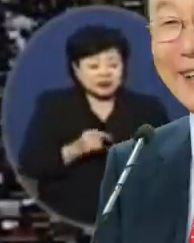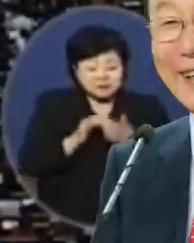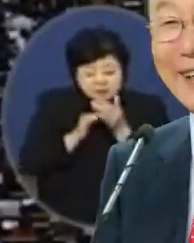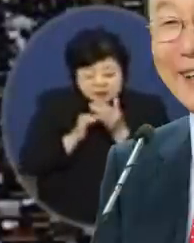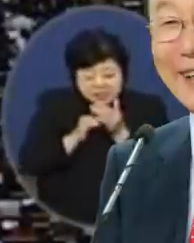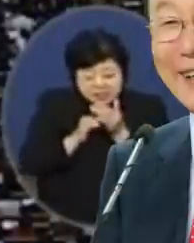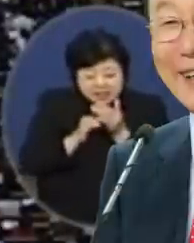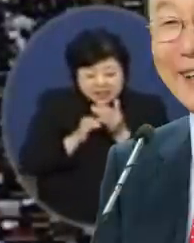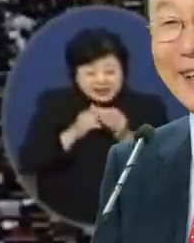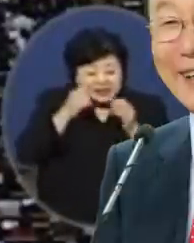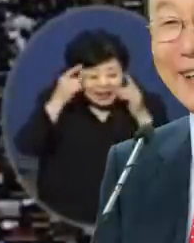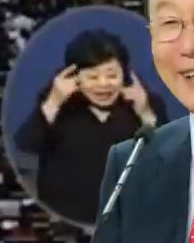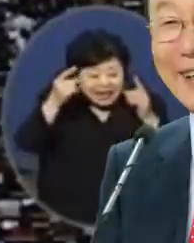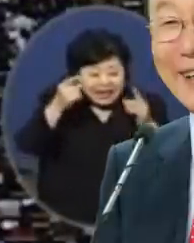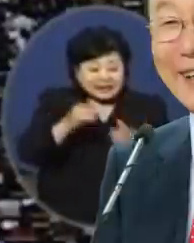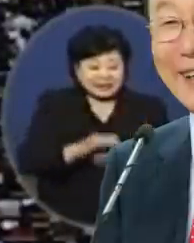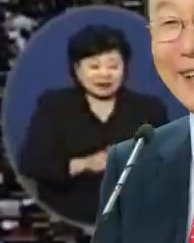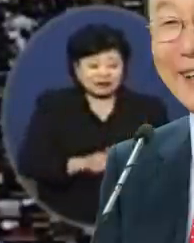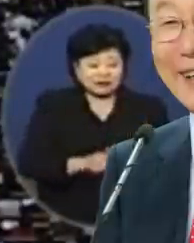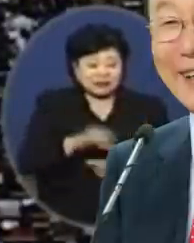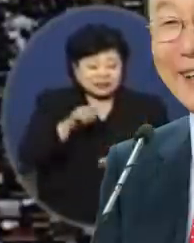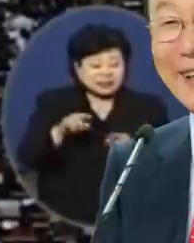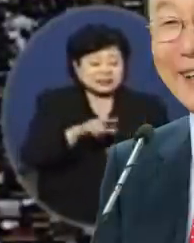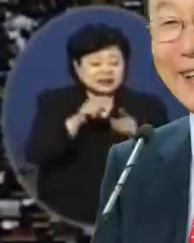비밀을 깨닫고서 그것을 실천하면